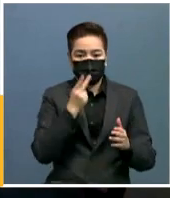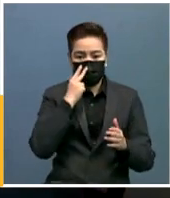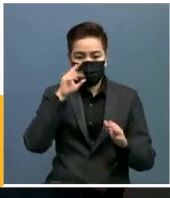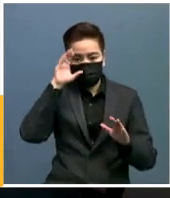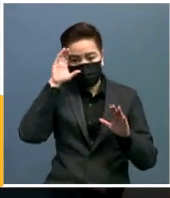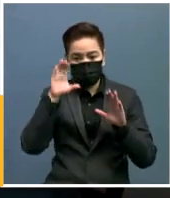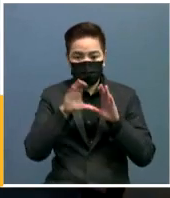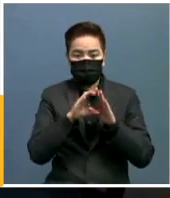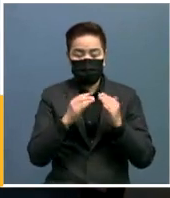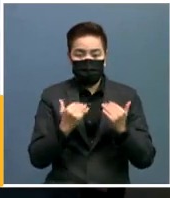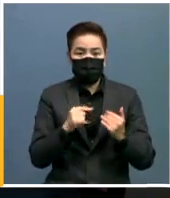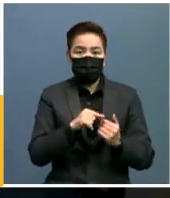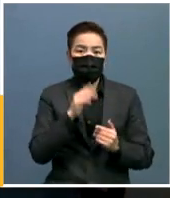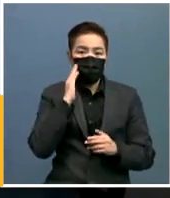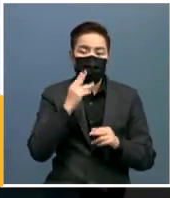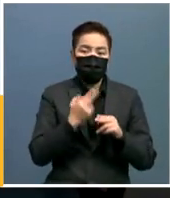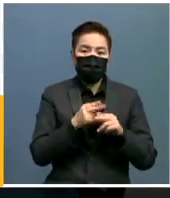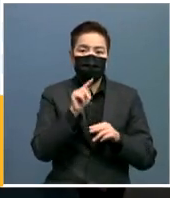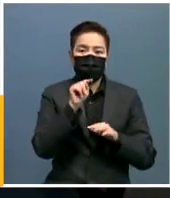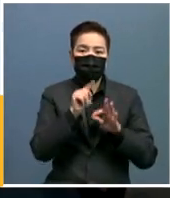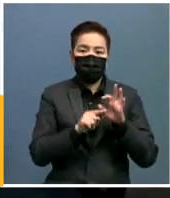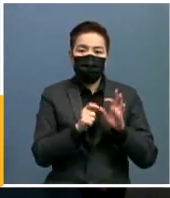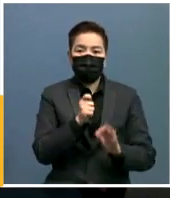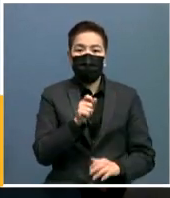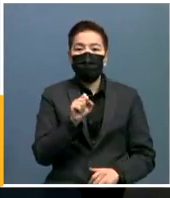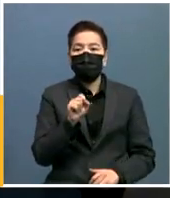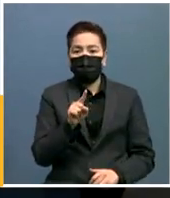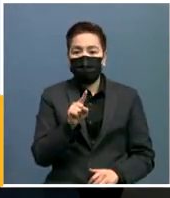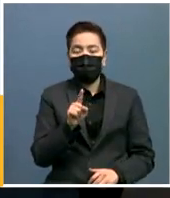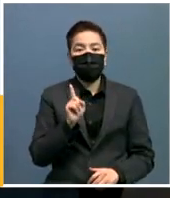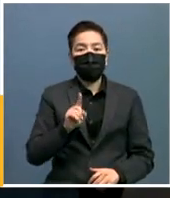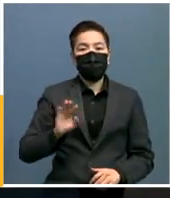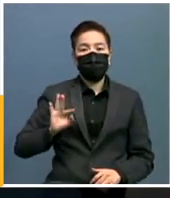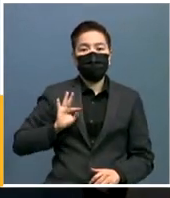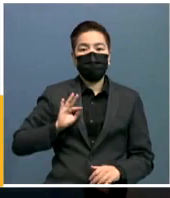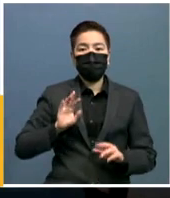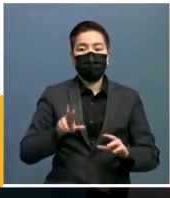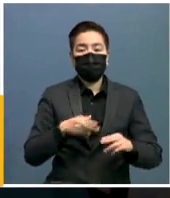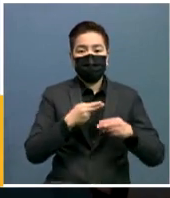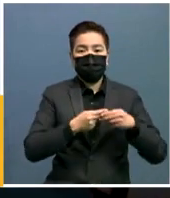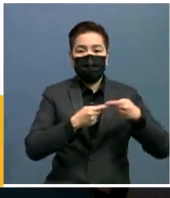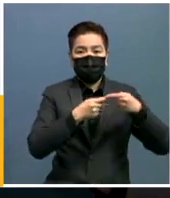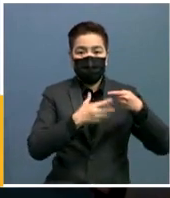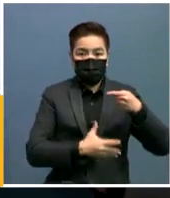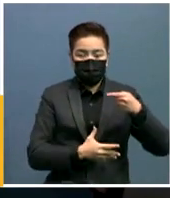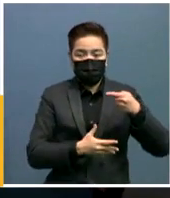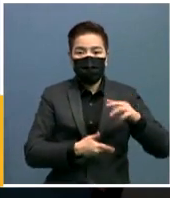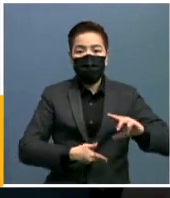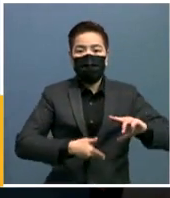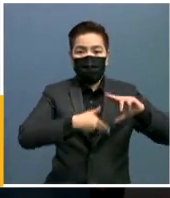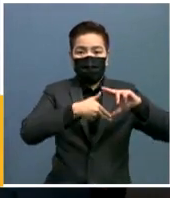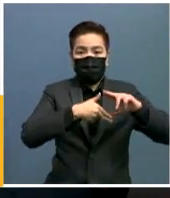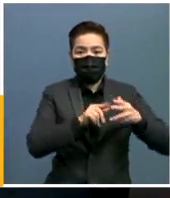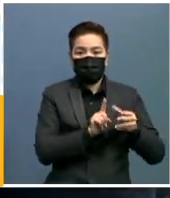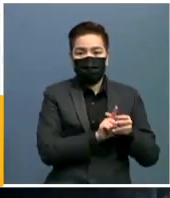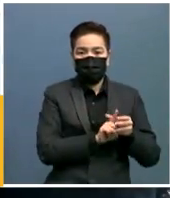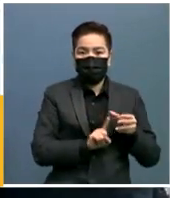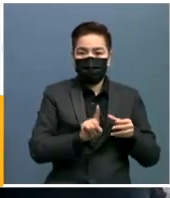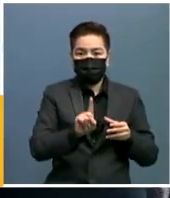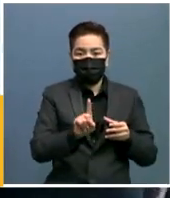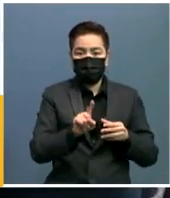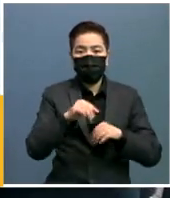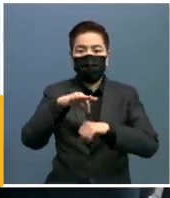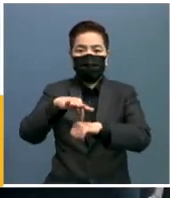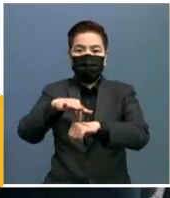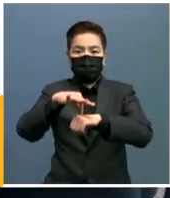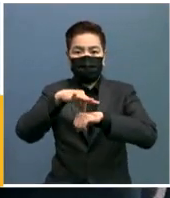ชมเห็นอยู่ในขณะนี้นายต่อศักดิ์อัศวเหมสมาชิกสภาผู้แทนราษฎรแบบบัญชีรายชื่อจากพรรคพลังประชารัฐก็ได้เข้าราย